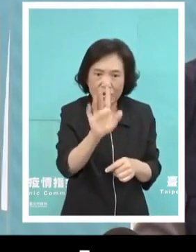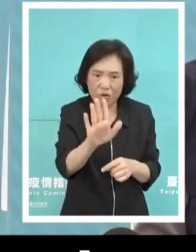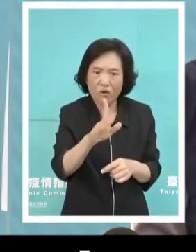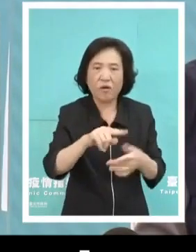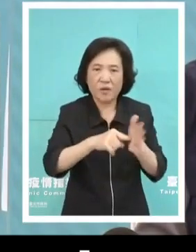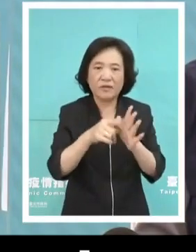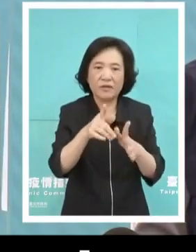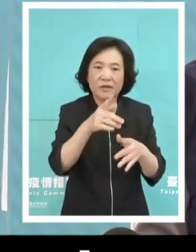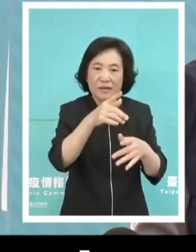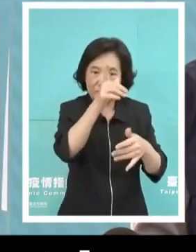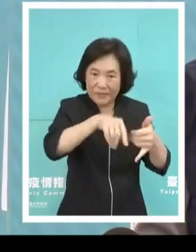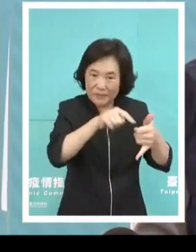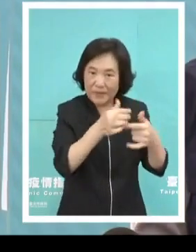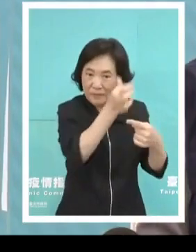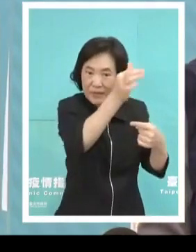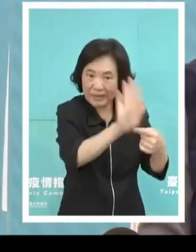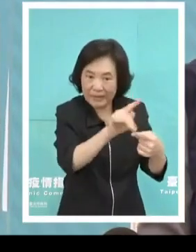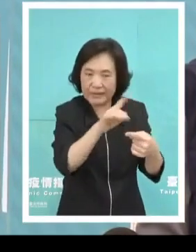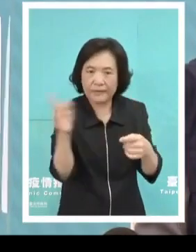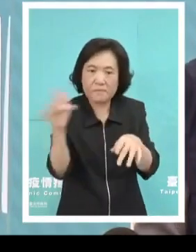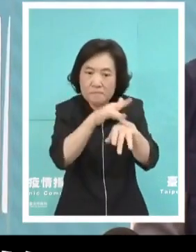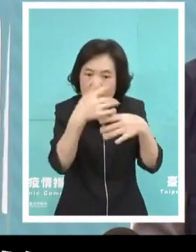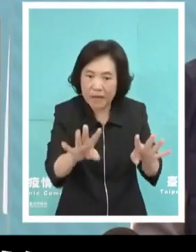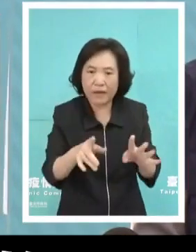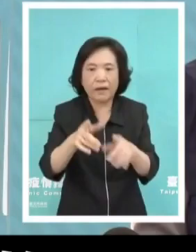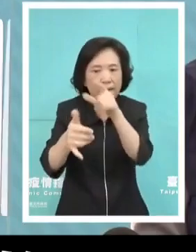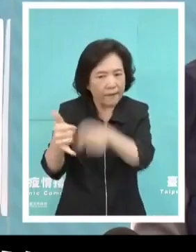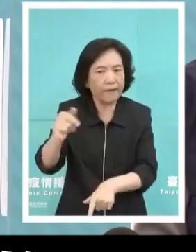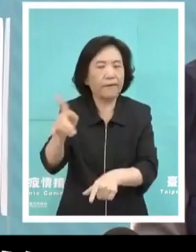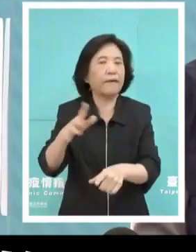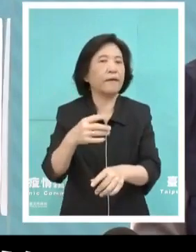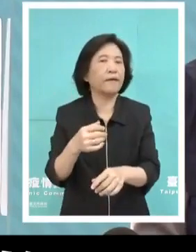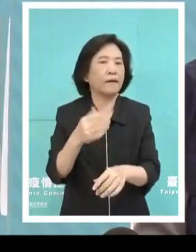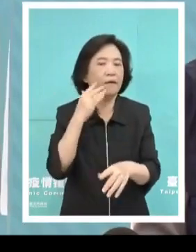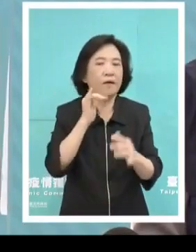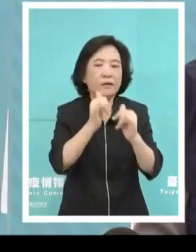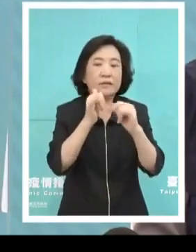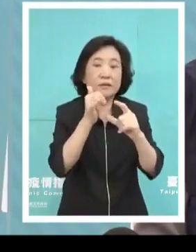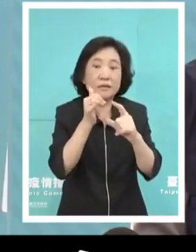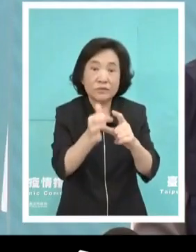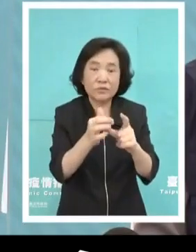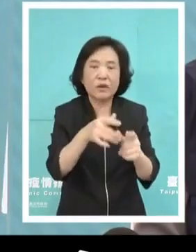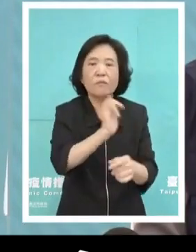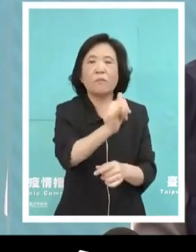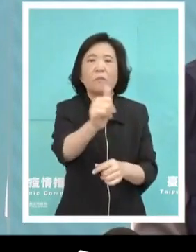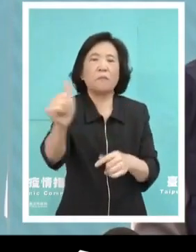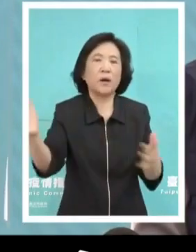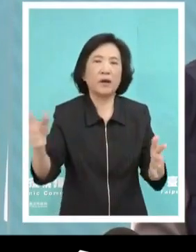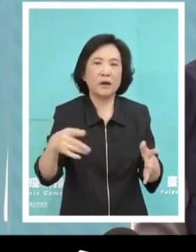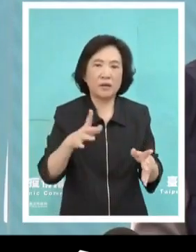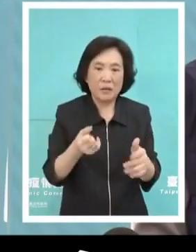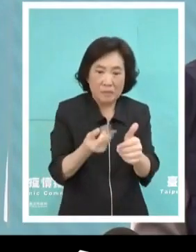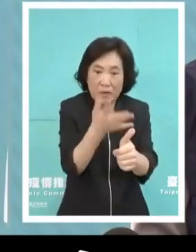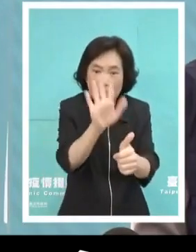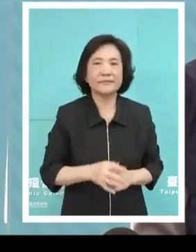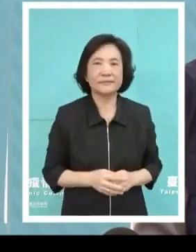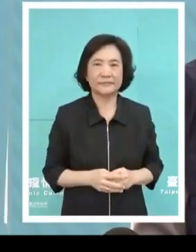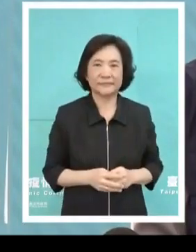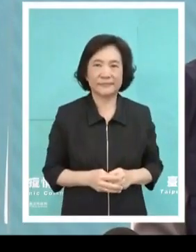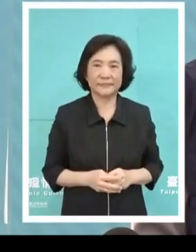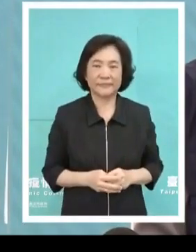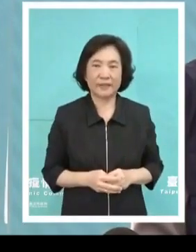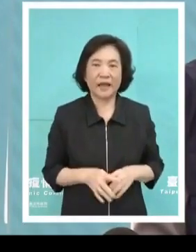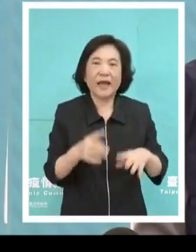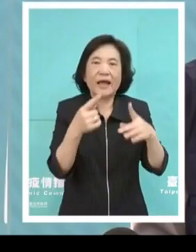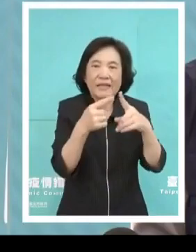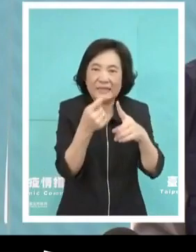者在居家隔离当中被拦下来，这才是主力。真的在社区哦，啪啪走的哦，会感染人的，其实在目前的状况是不多，但是